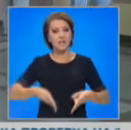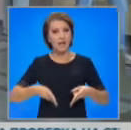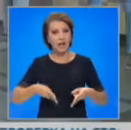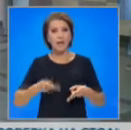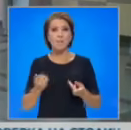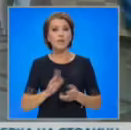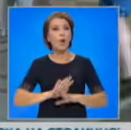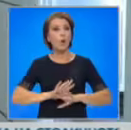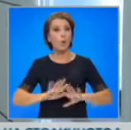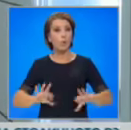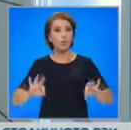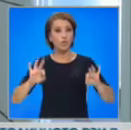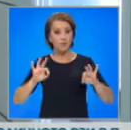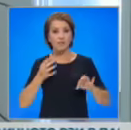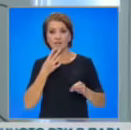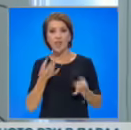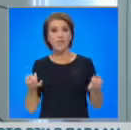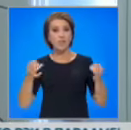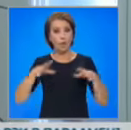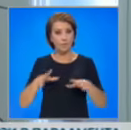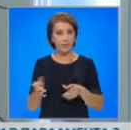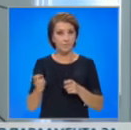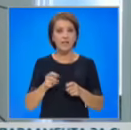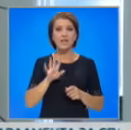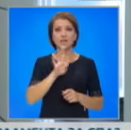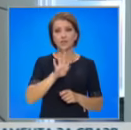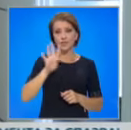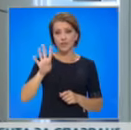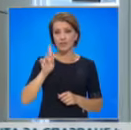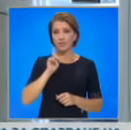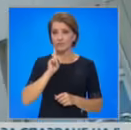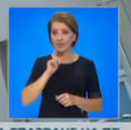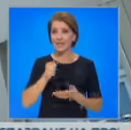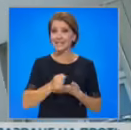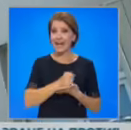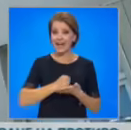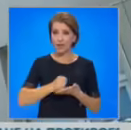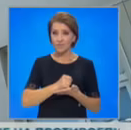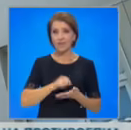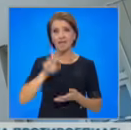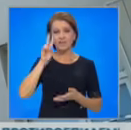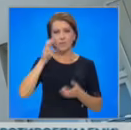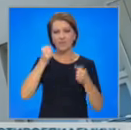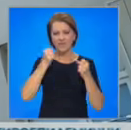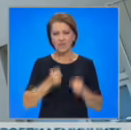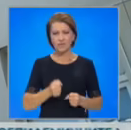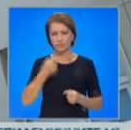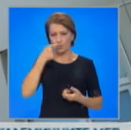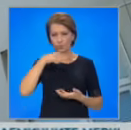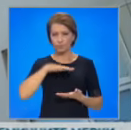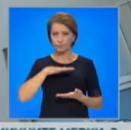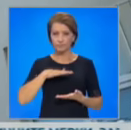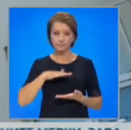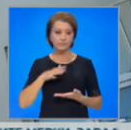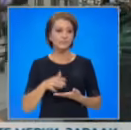за болни от COVID. В момента там се лекуват 44 души, като двама от тях са в интензивното отделение. От разговорите, които